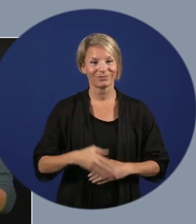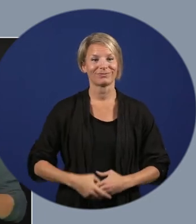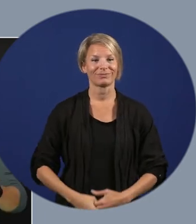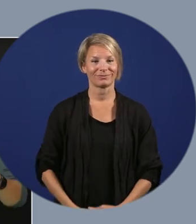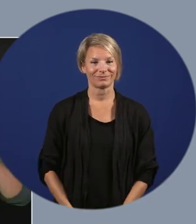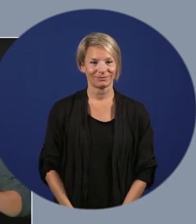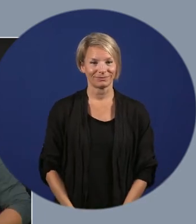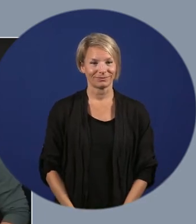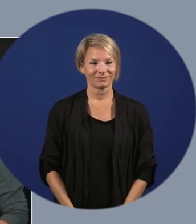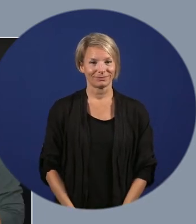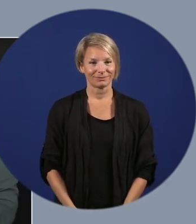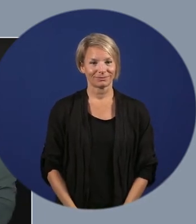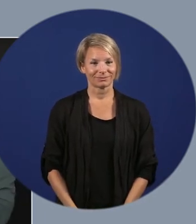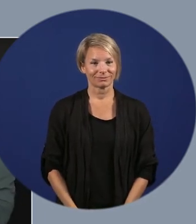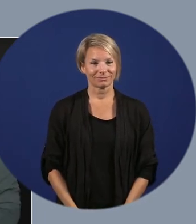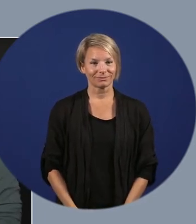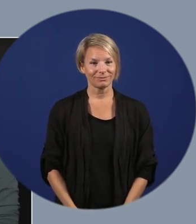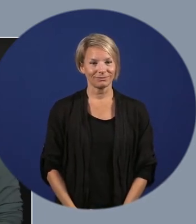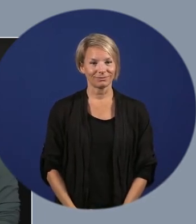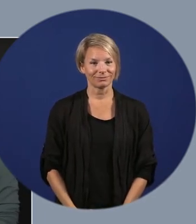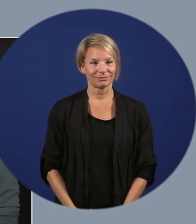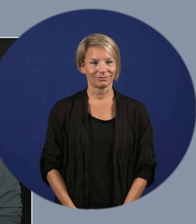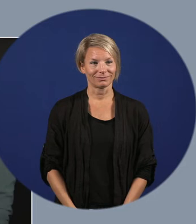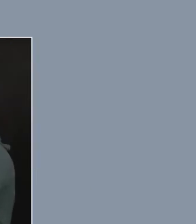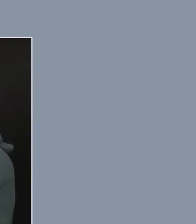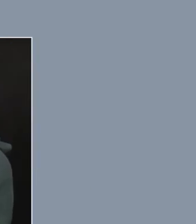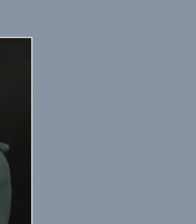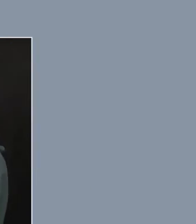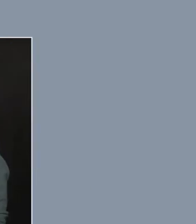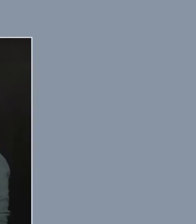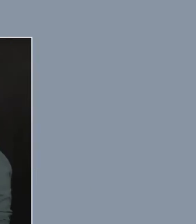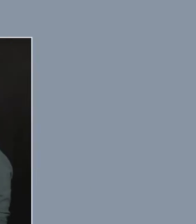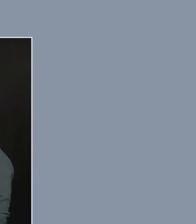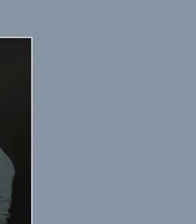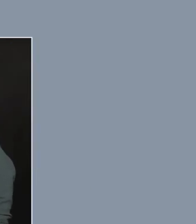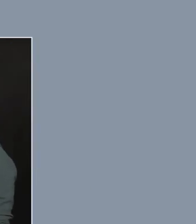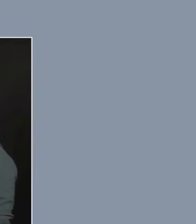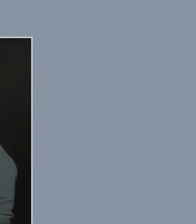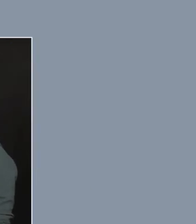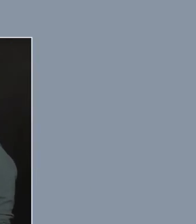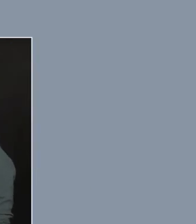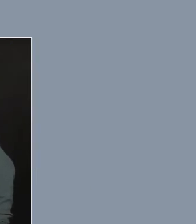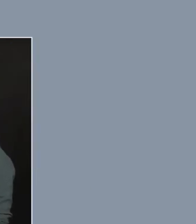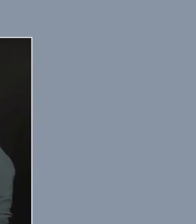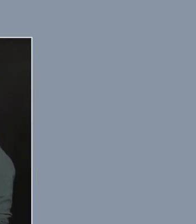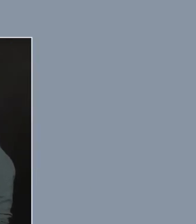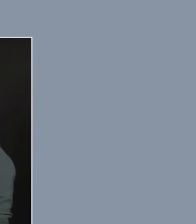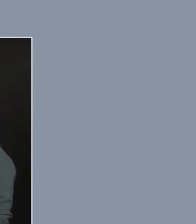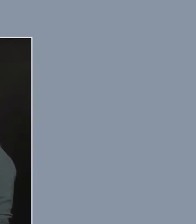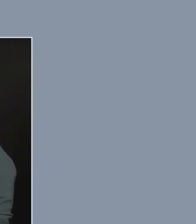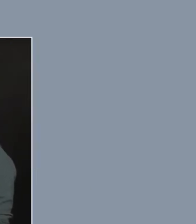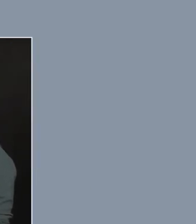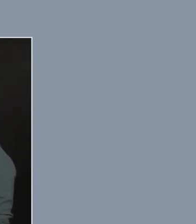Ja, hej och välkomna hit. Jag har ju elever här hos mig och då ska de få presentera sig. Ja, jag heter